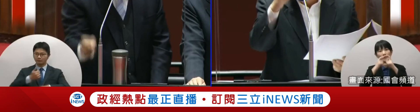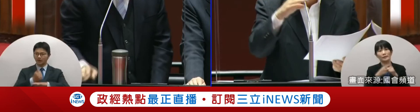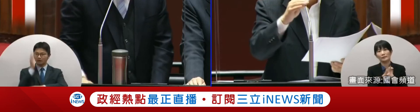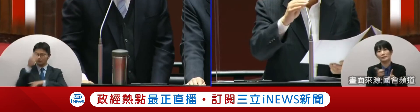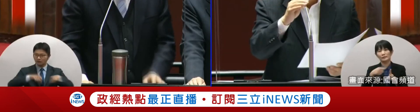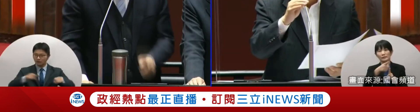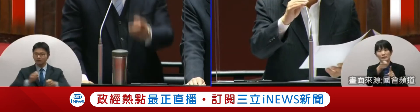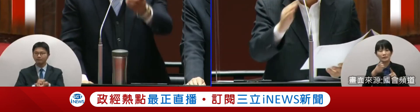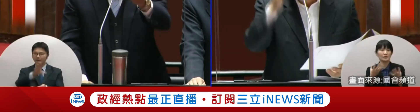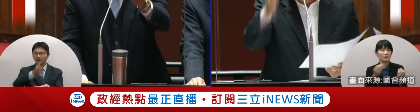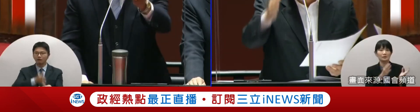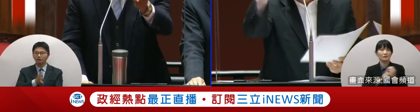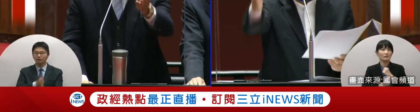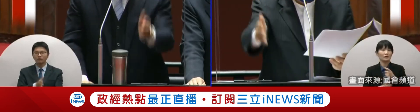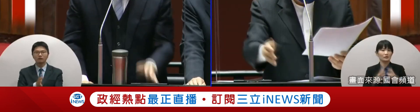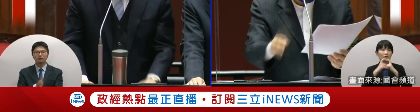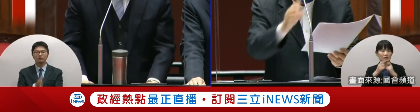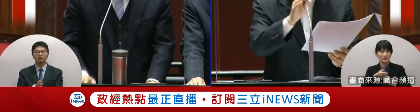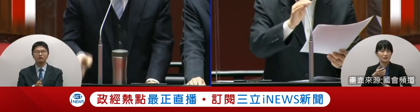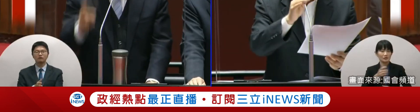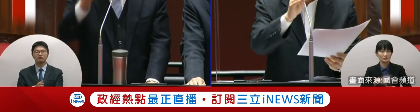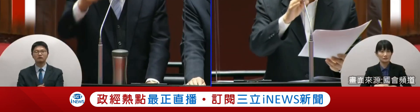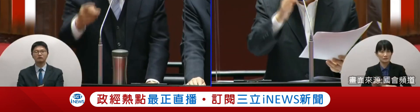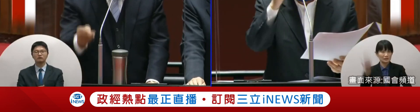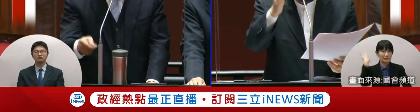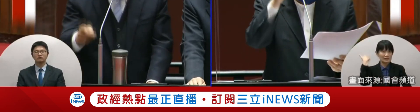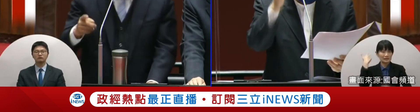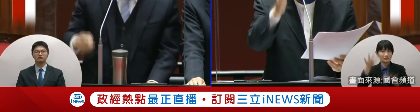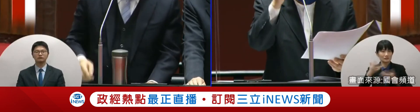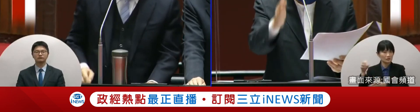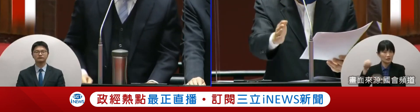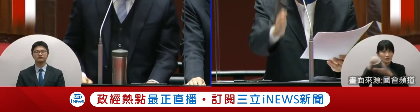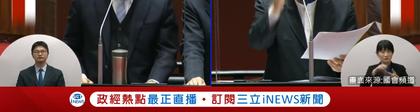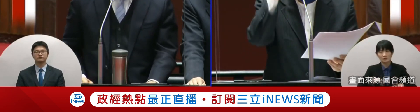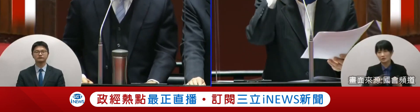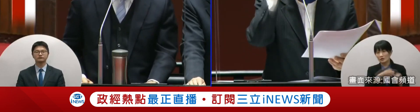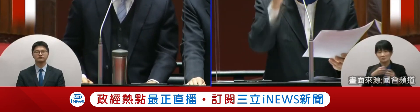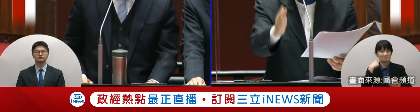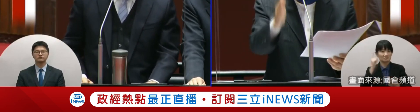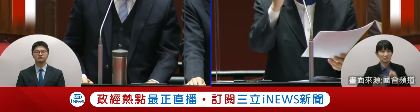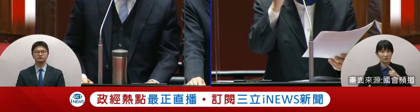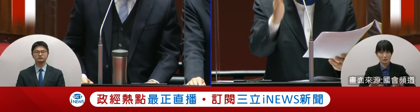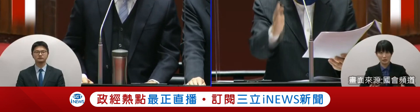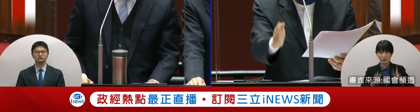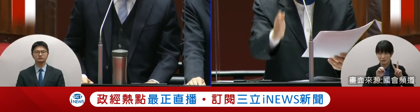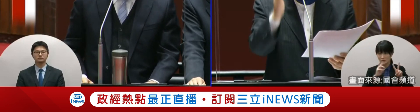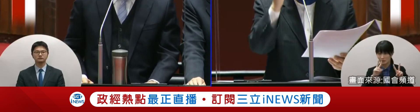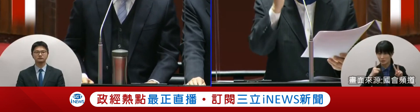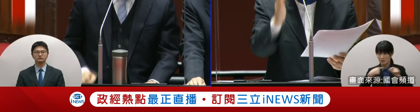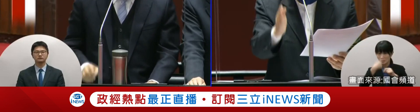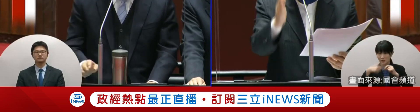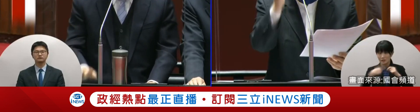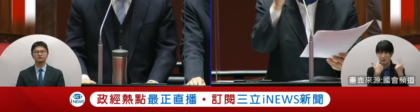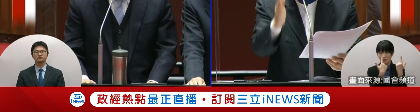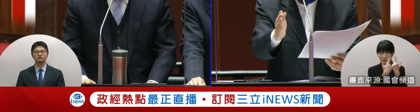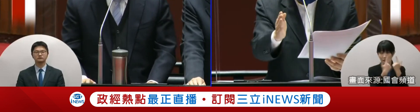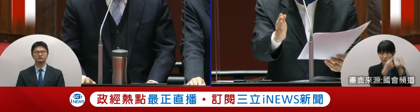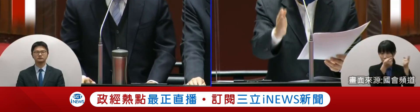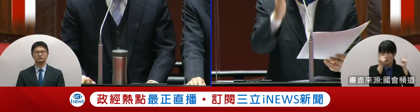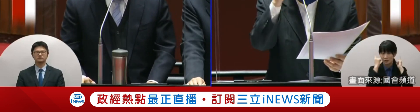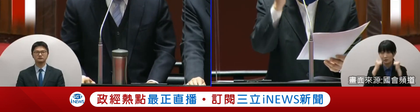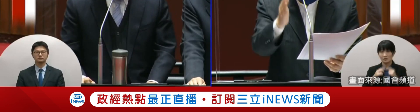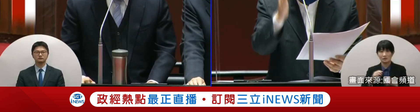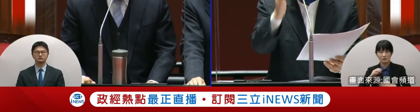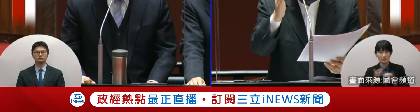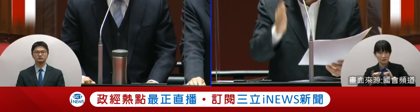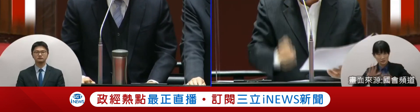办法回答我的问题，你在扯以前的事情。我现在要问你，2021年 台北大学跟民进党新北市党部